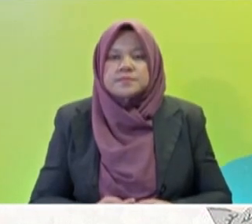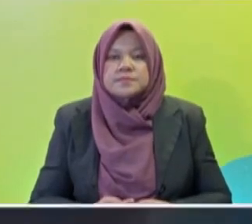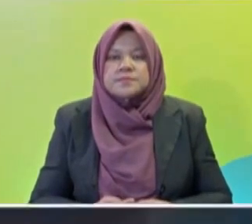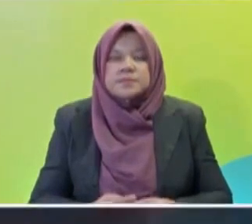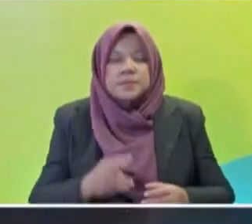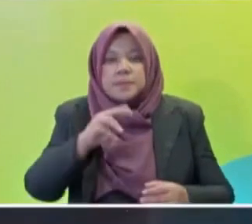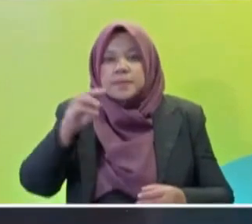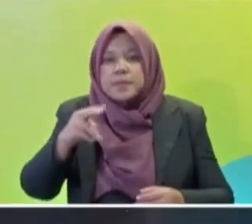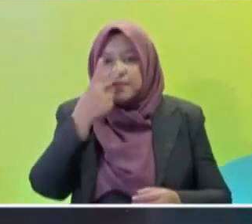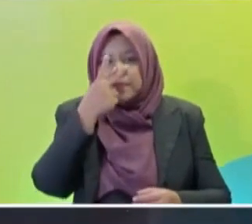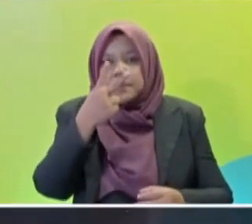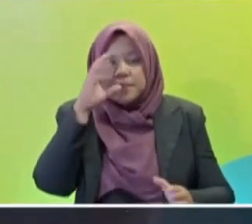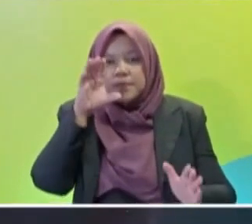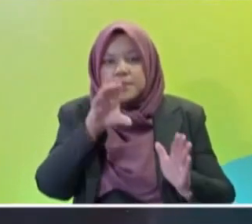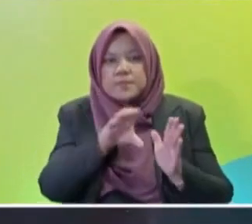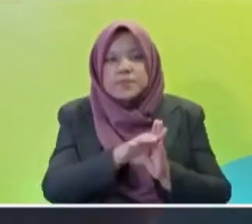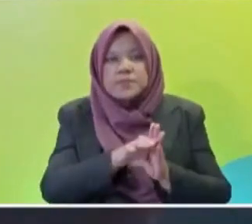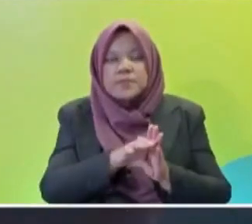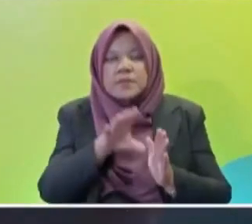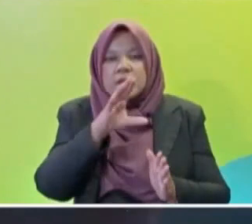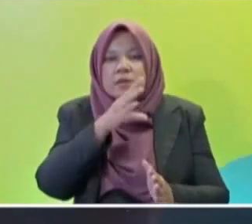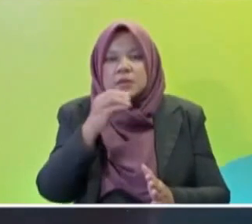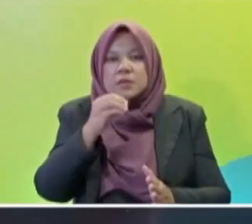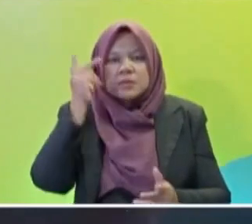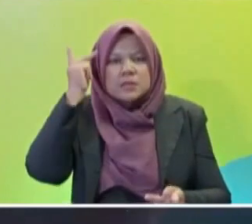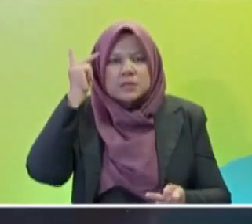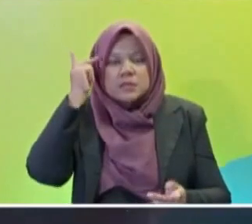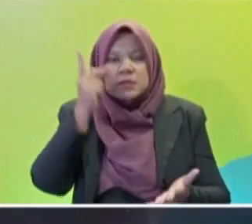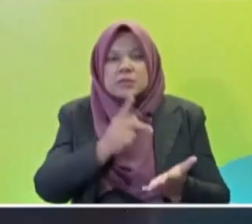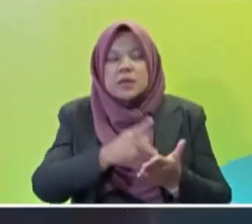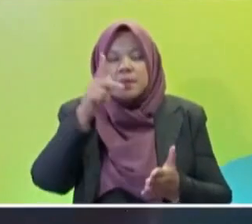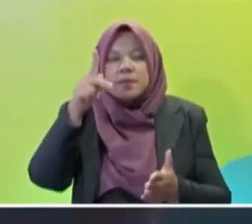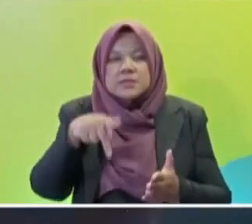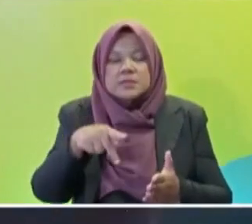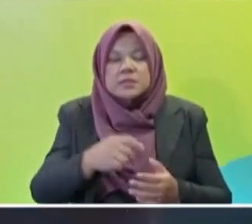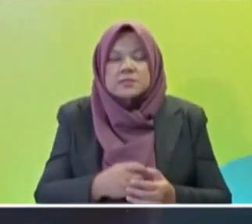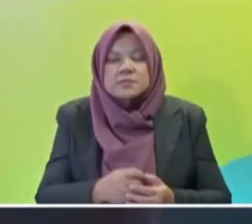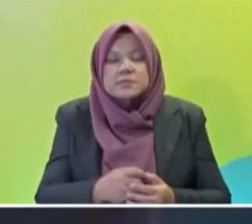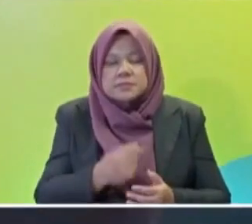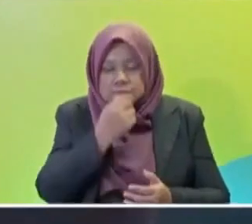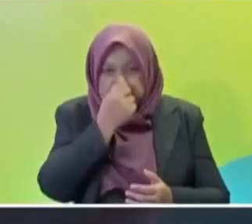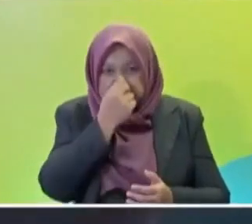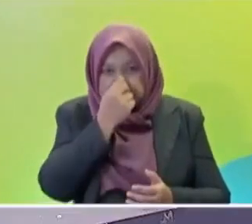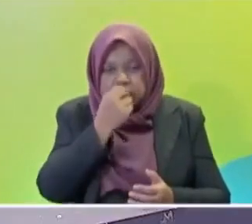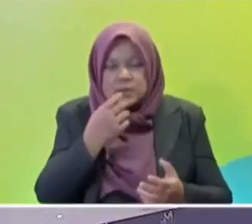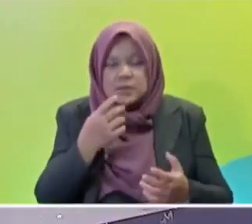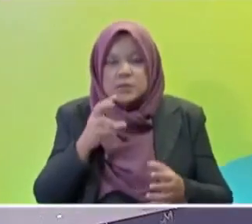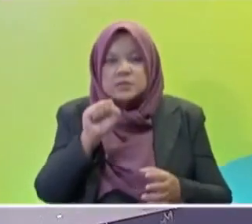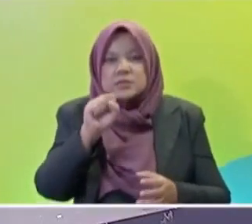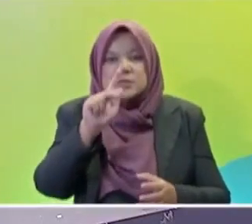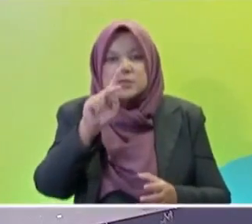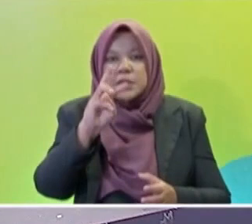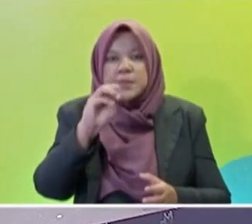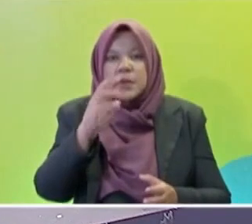perhatikan ilustrasi dan kenal pasti oke apakah skema warna yang digunakan